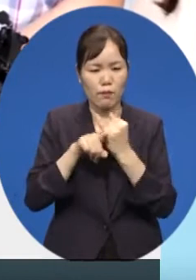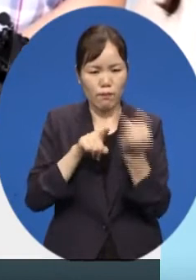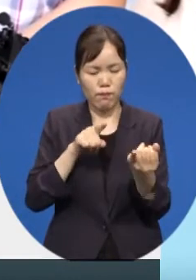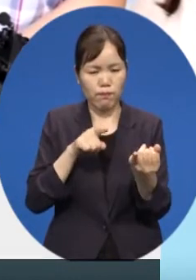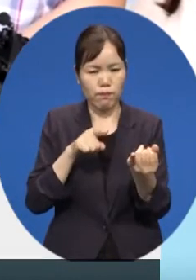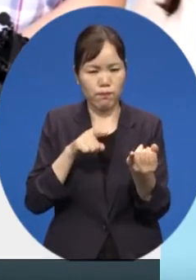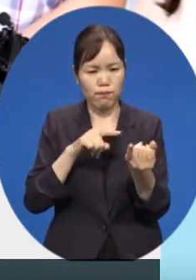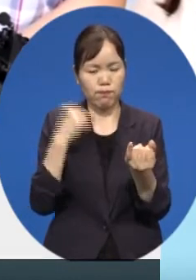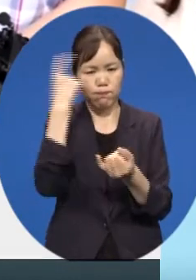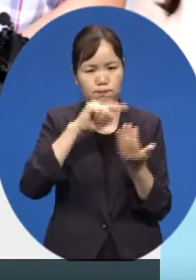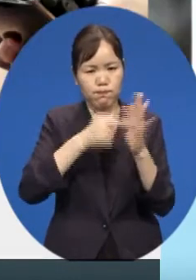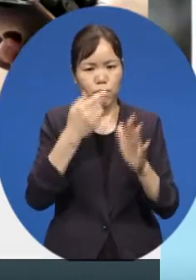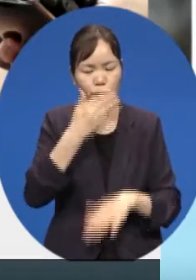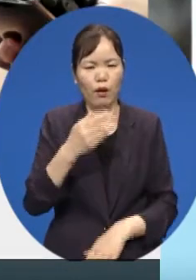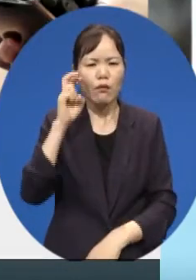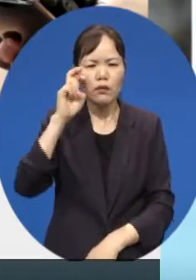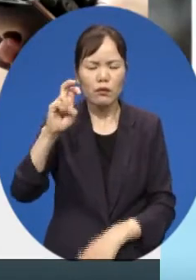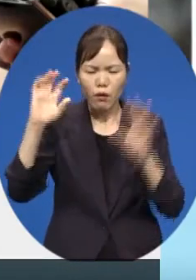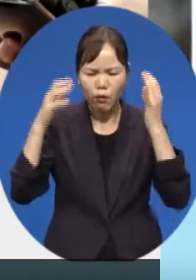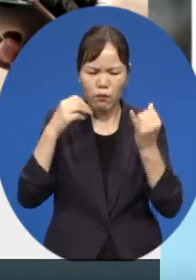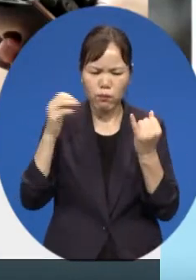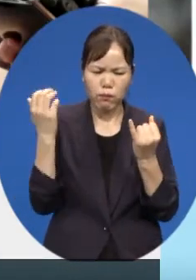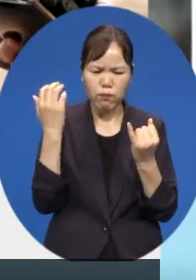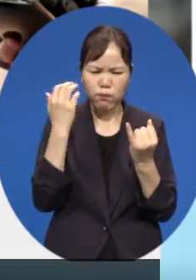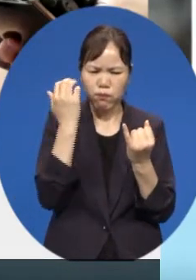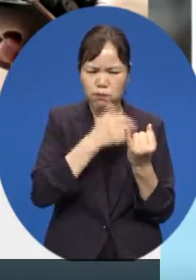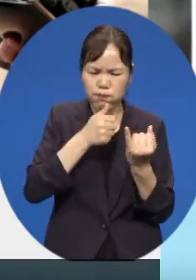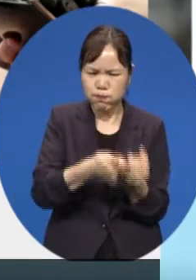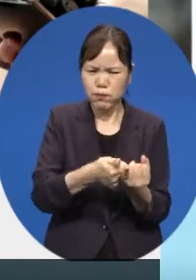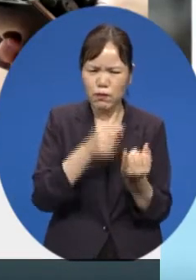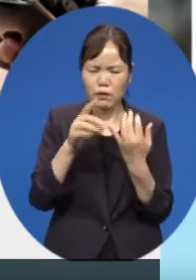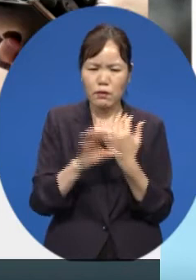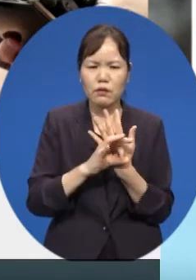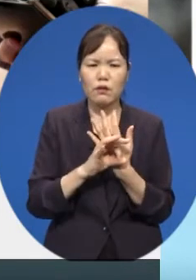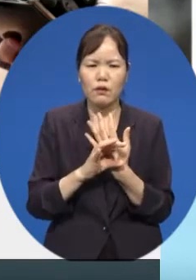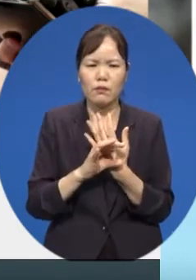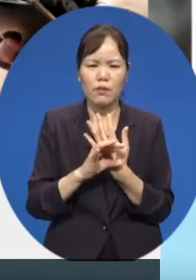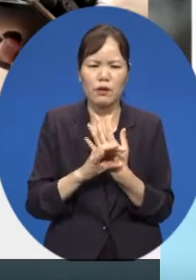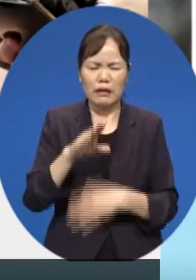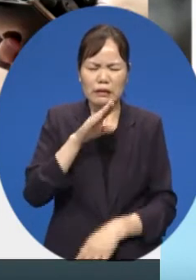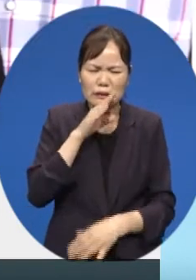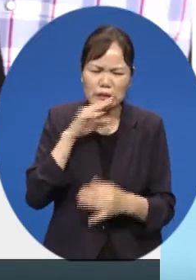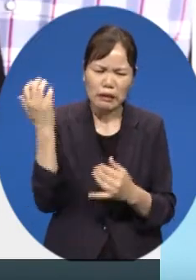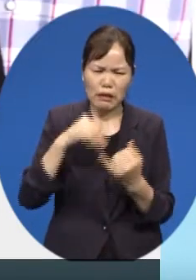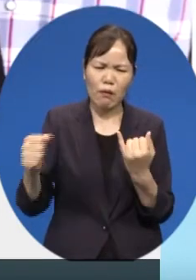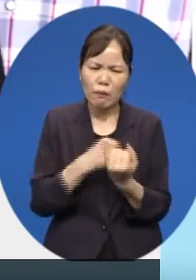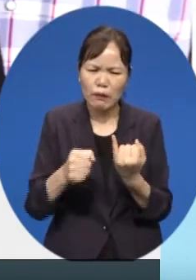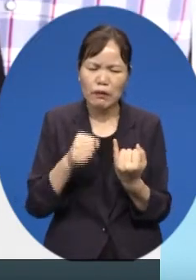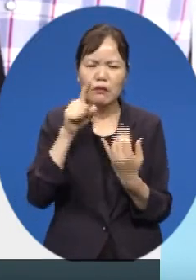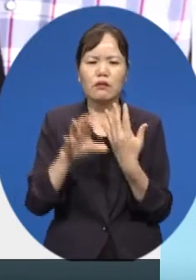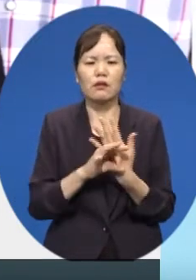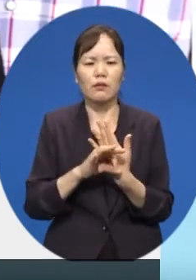있고 20개월 아이에 대한 성폭행 이면 이건 13세 미만에 대한 그냥 진짜 성폭행 이거든요 그러면 그